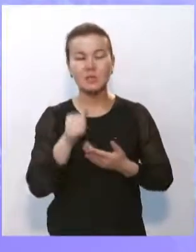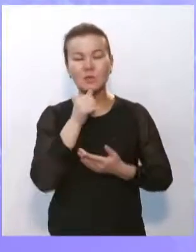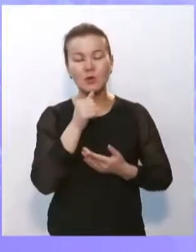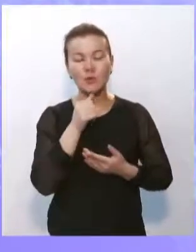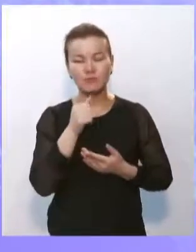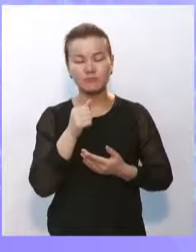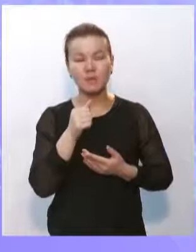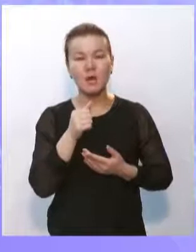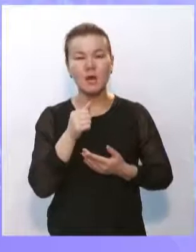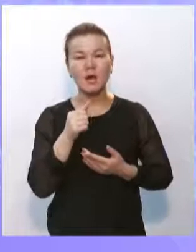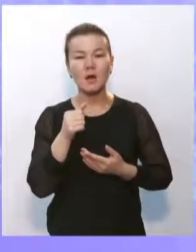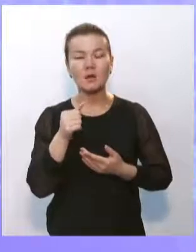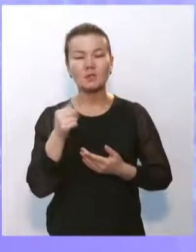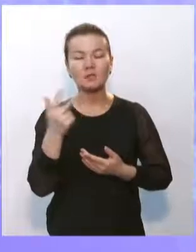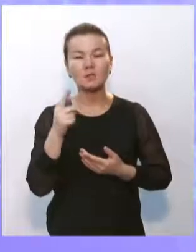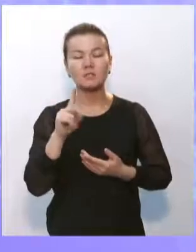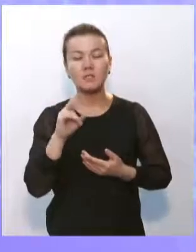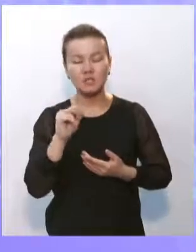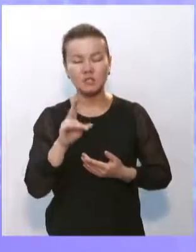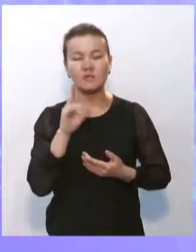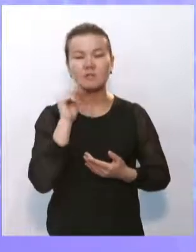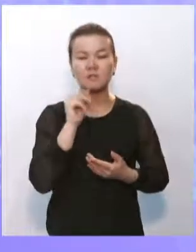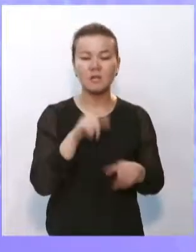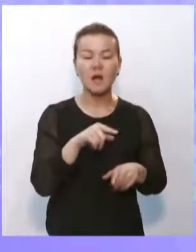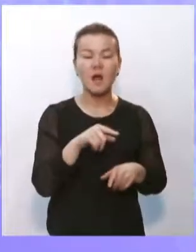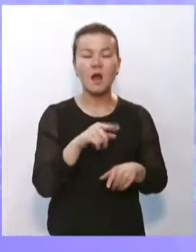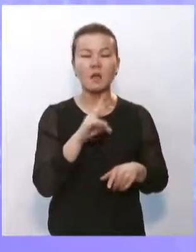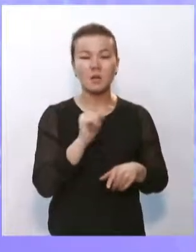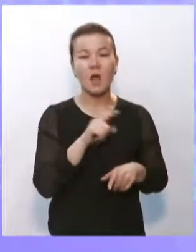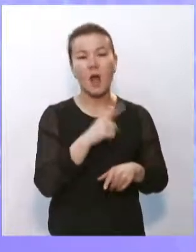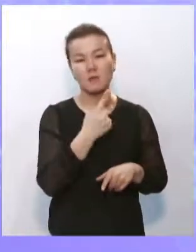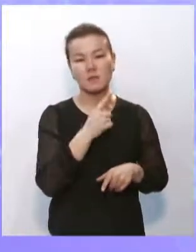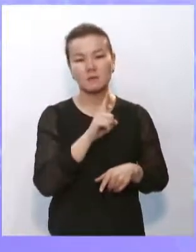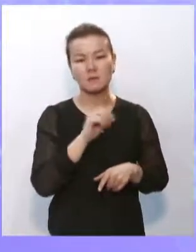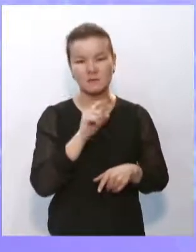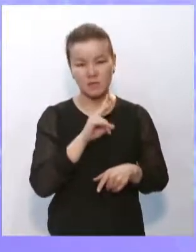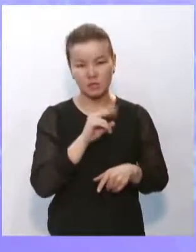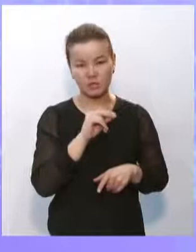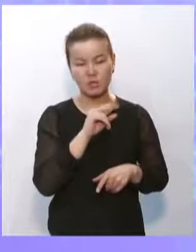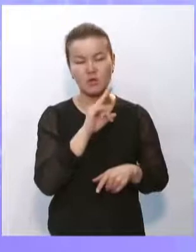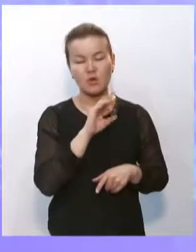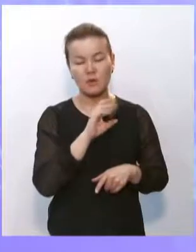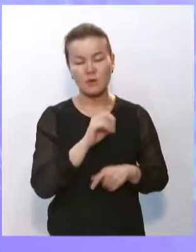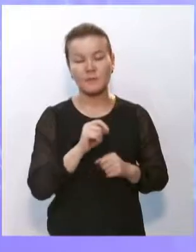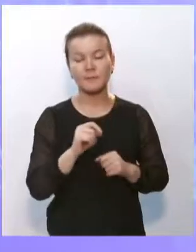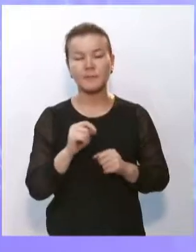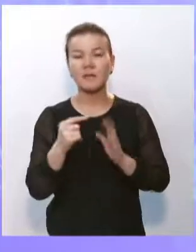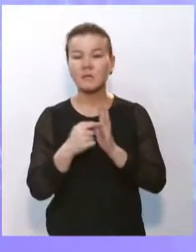деление трехзначного числа на однозначное число разделим